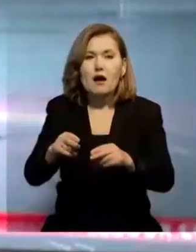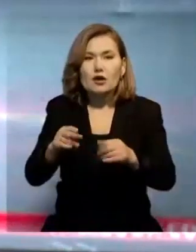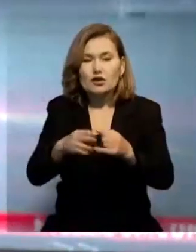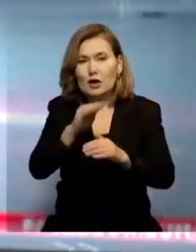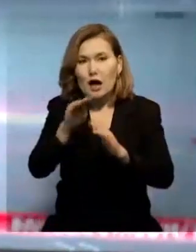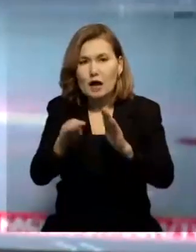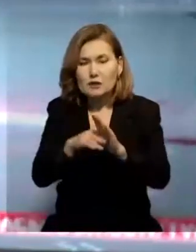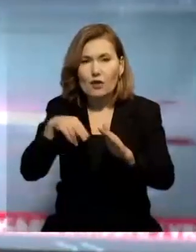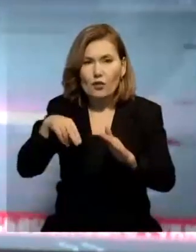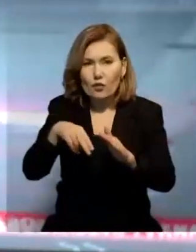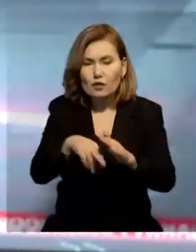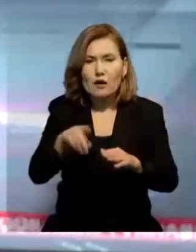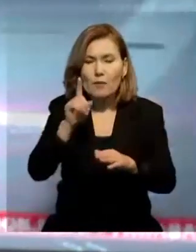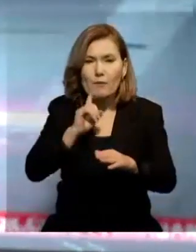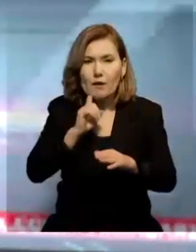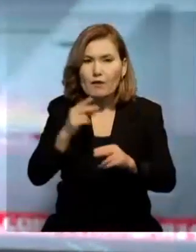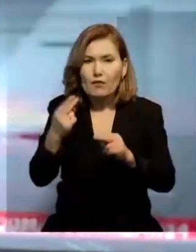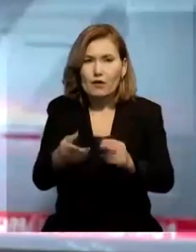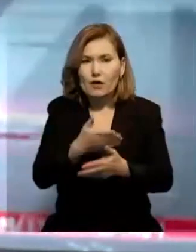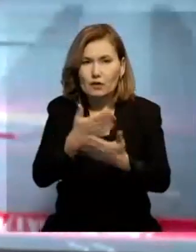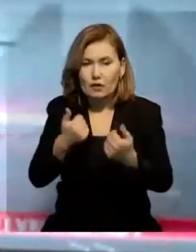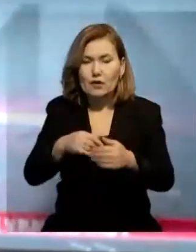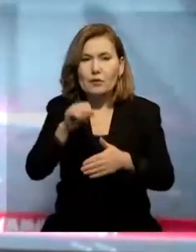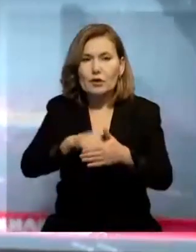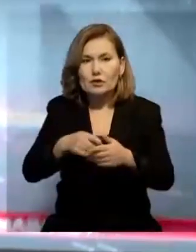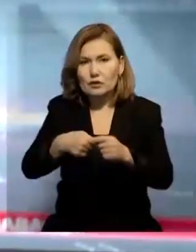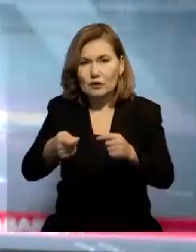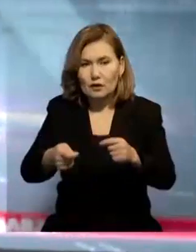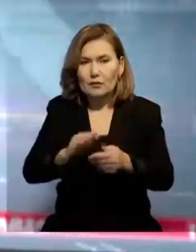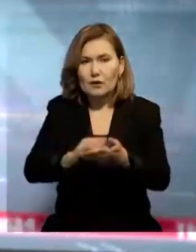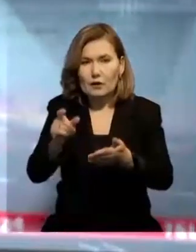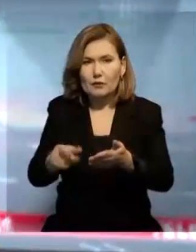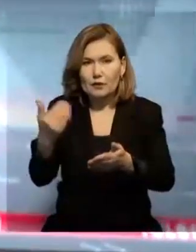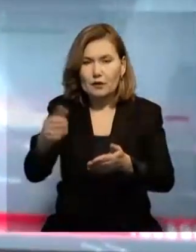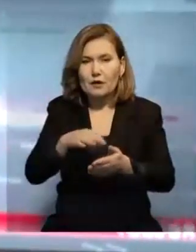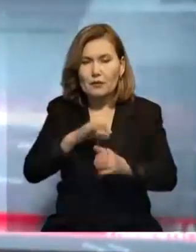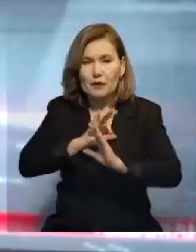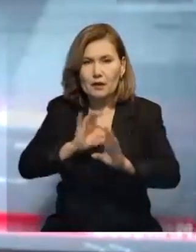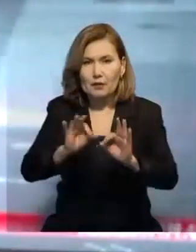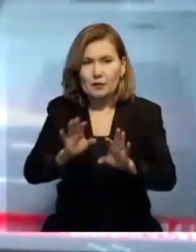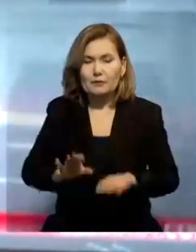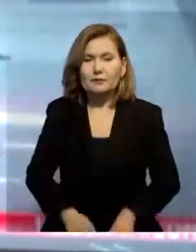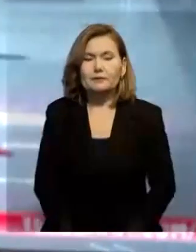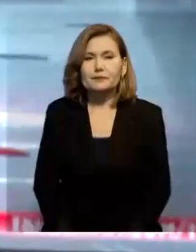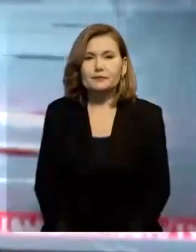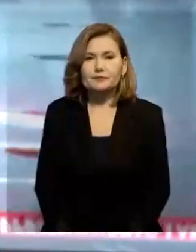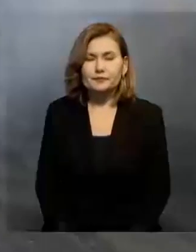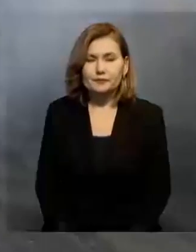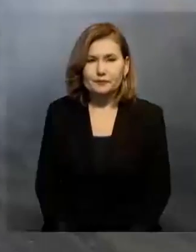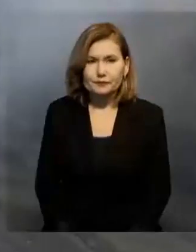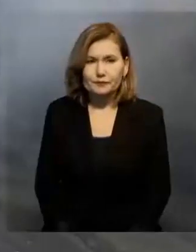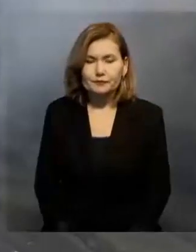qurılıs neliktən uzaqqa sozıldı? Aymaqtaqı tilşimiz Jandos Jumabek jawapkerlermen joluğıp anıqtap kördi.